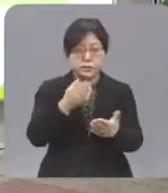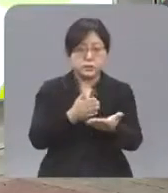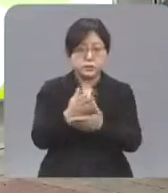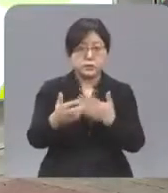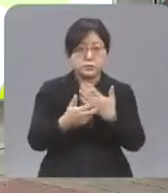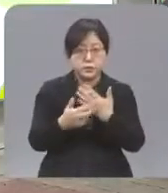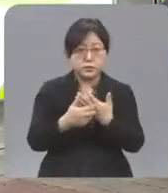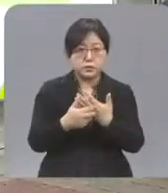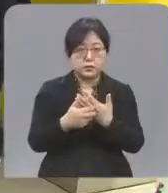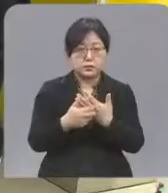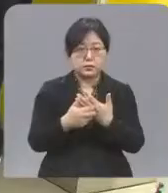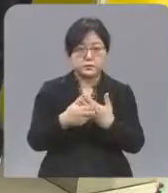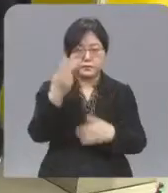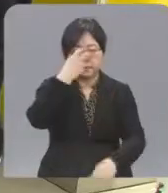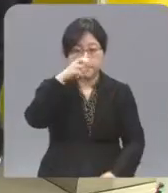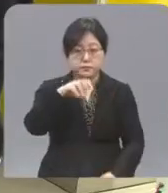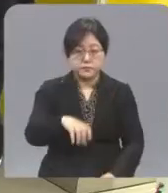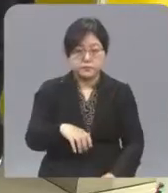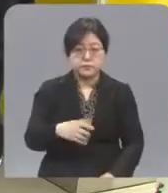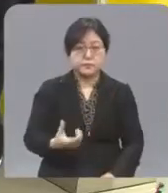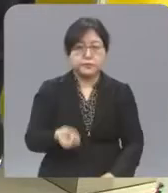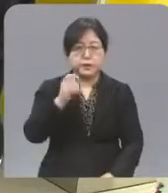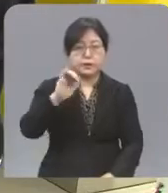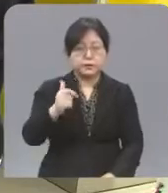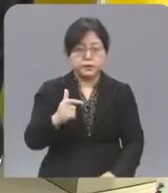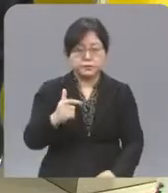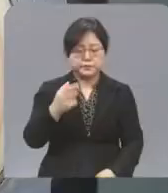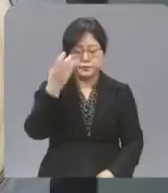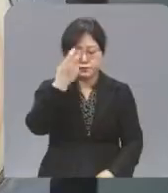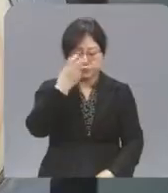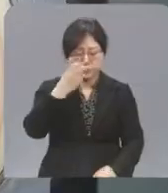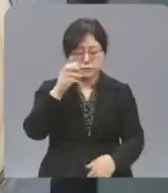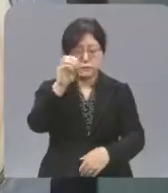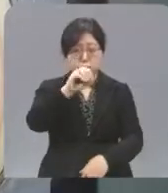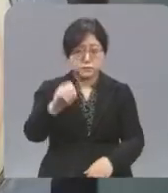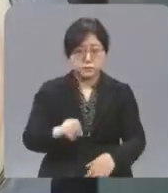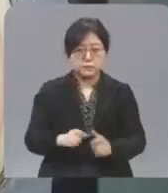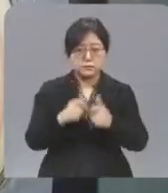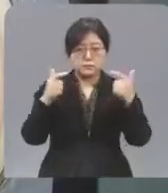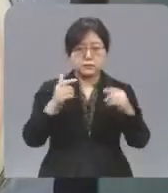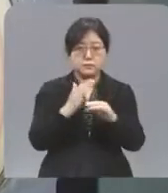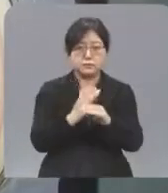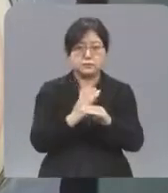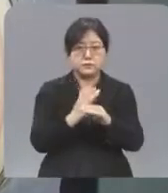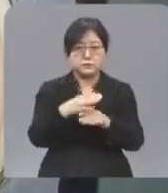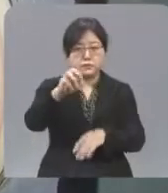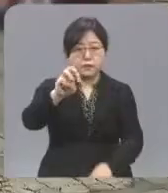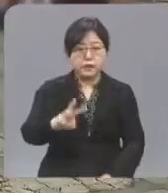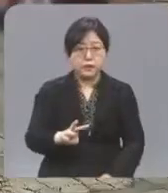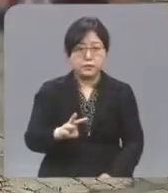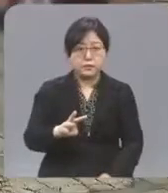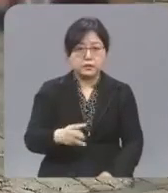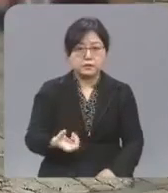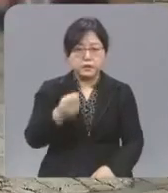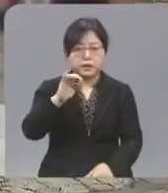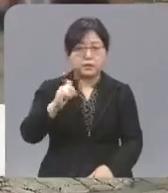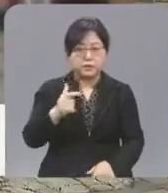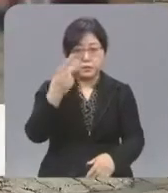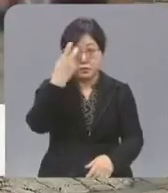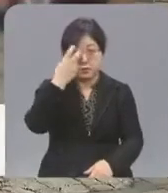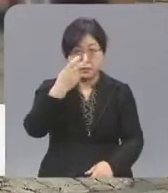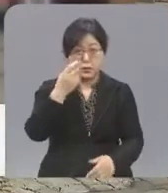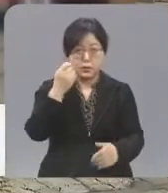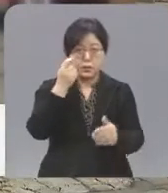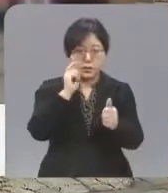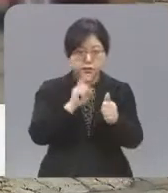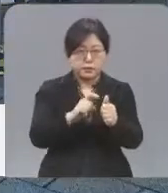전담클리닉과 선별진료소 등에서는 신속항원검사 비율이 점차 늘고 있습니다. 광주의 경우 신속항원검사로 양성이